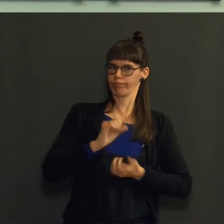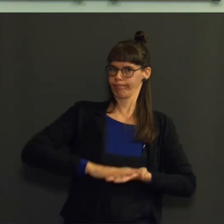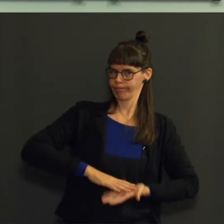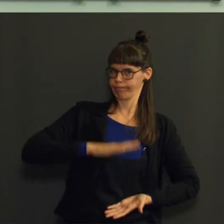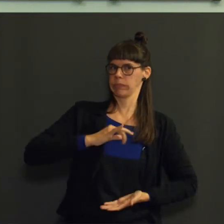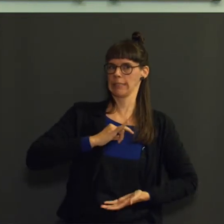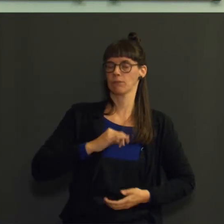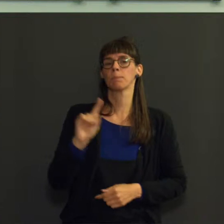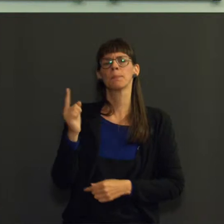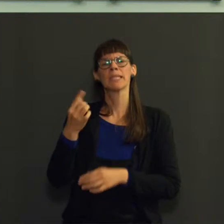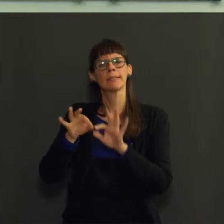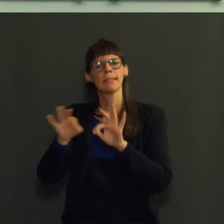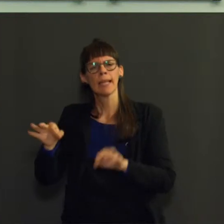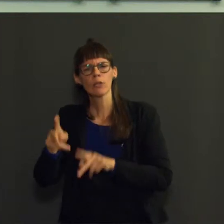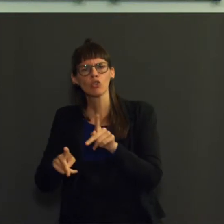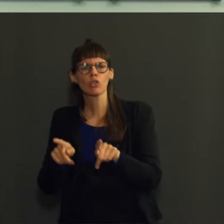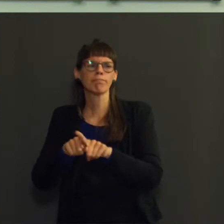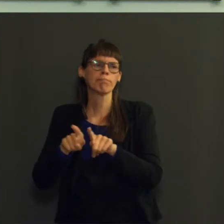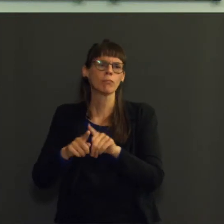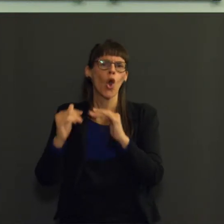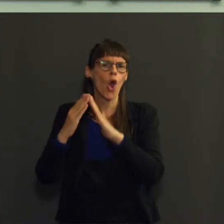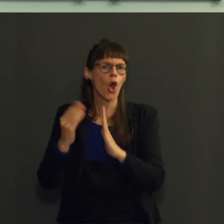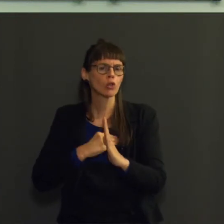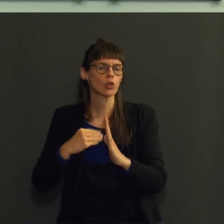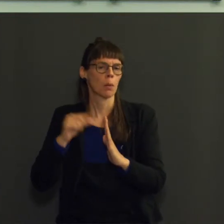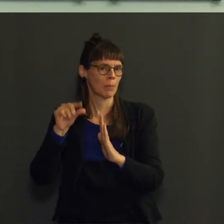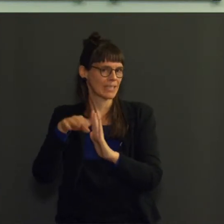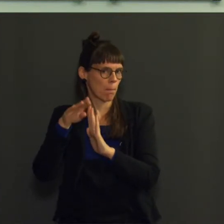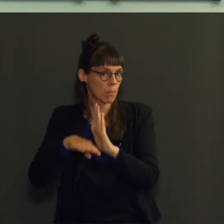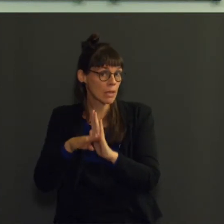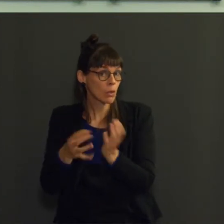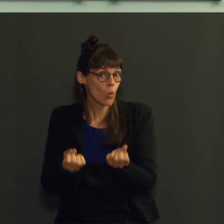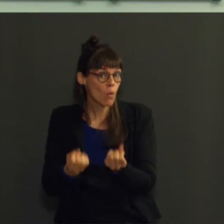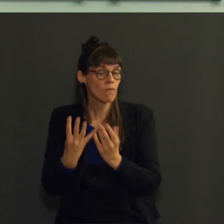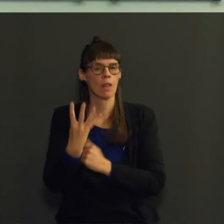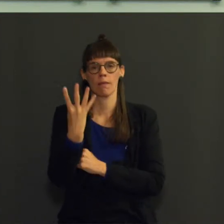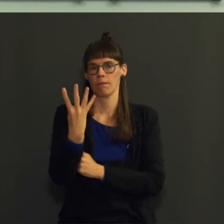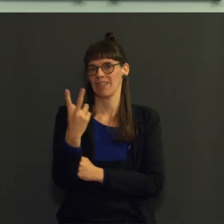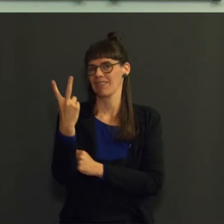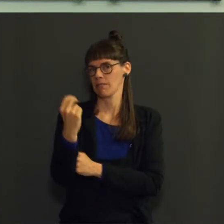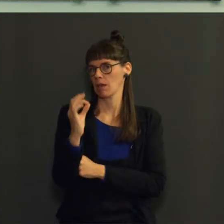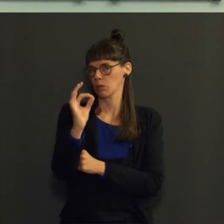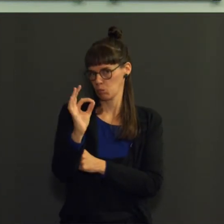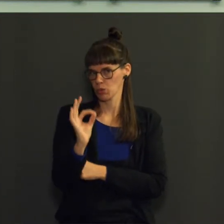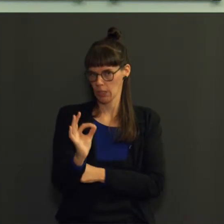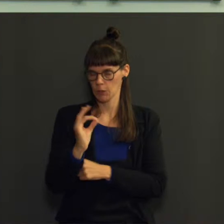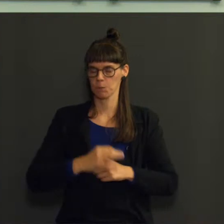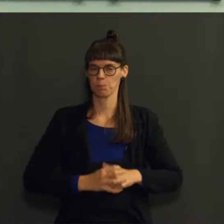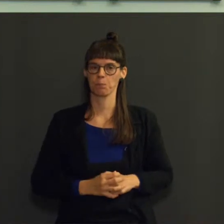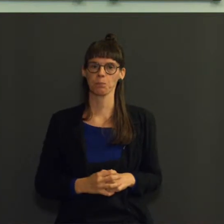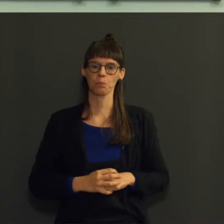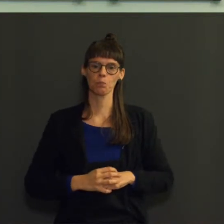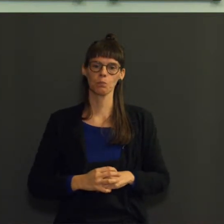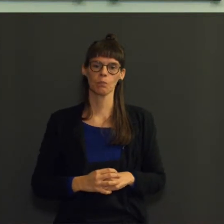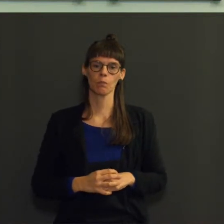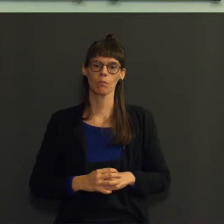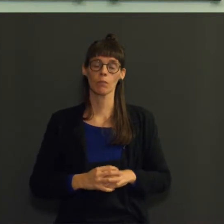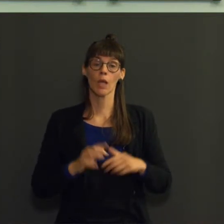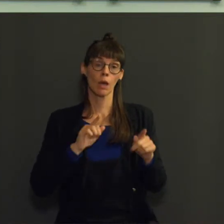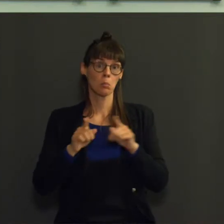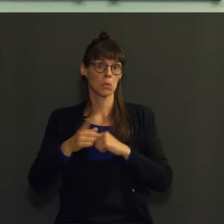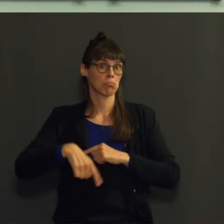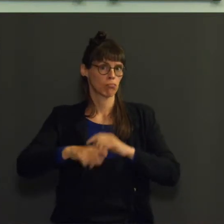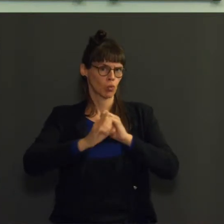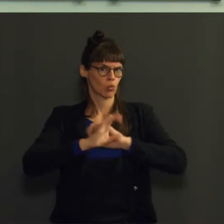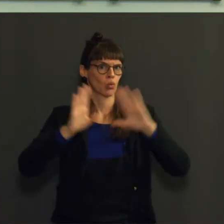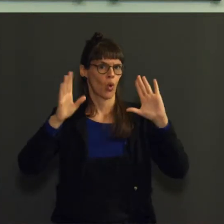eerste lijnzorg, bijvoorbeeld de huisartsen, is dat iets lager met 84%. We zien dus een